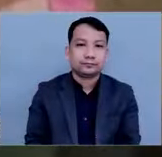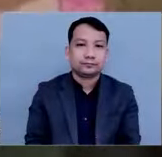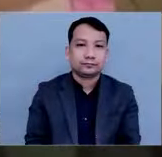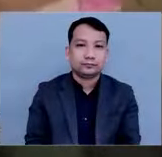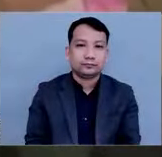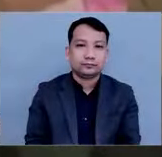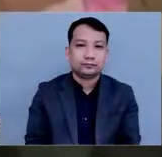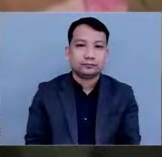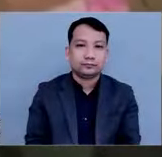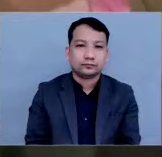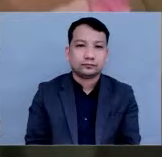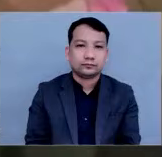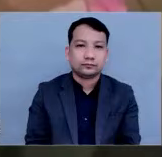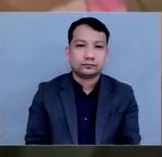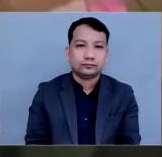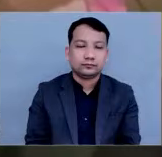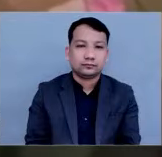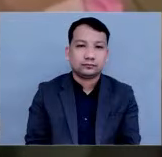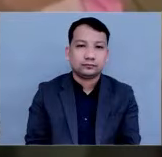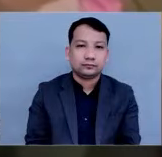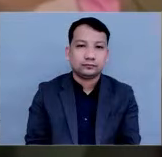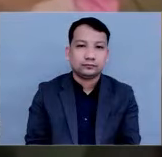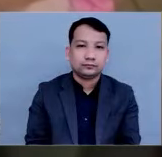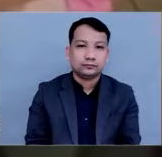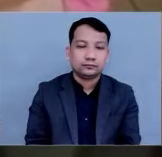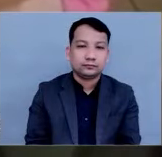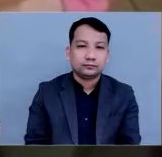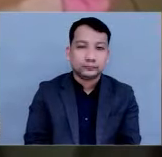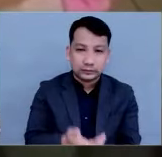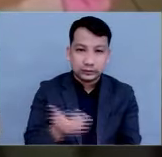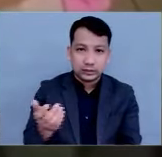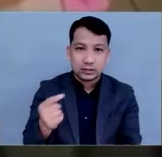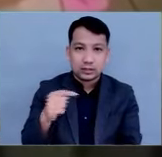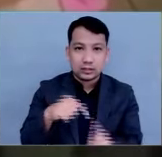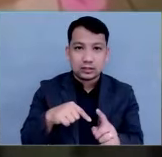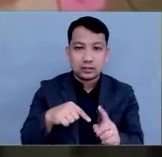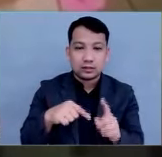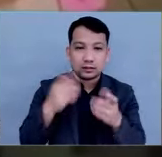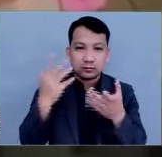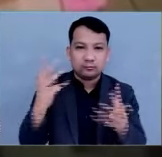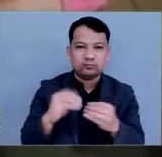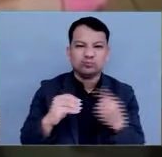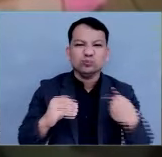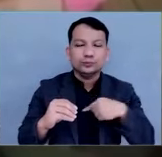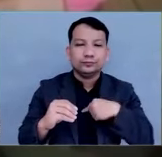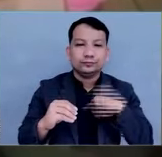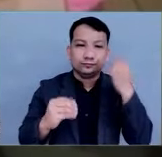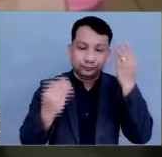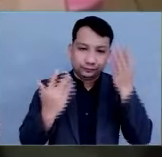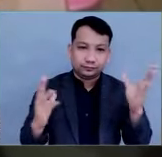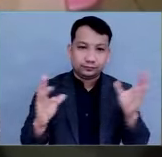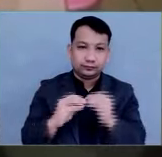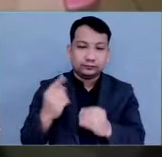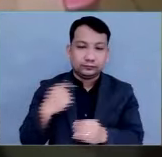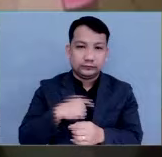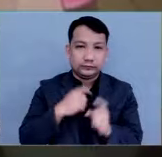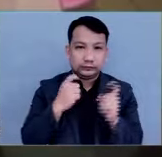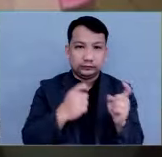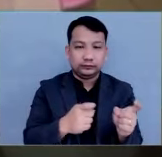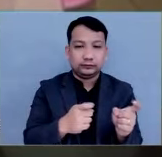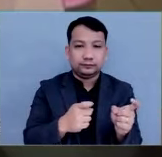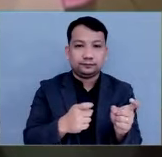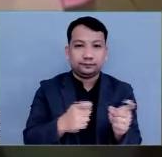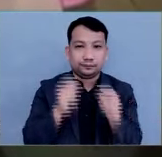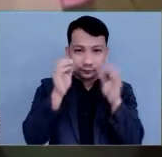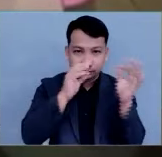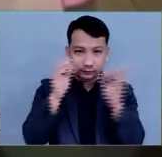for violation of RA 9165. Walang kawala ang dalawang dayuhang ito ng arestuhin ng mga polis matapos mahulihan ng hinila lang sa